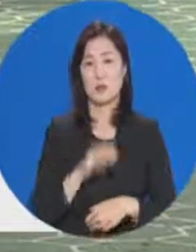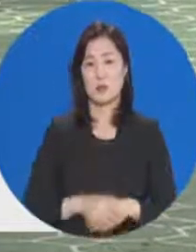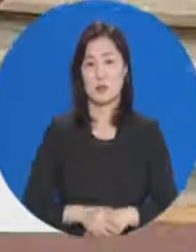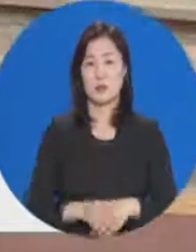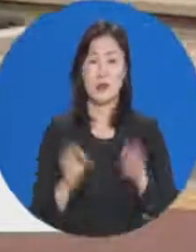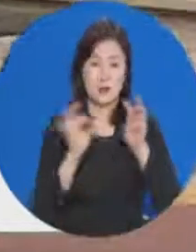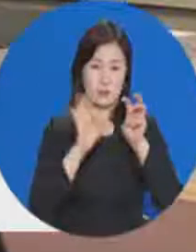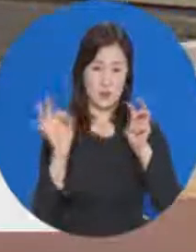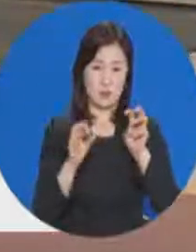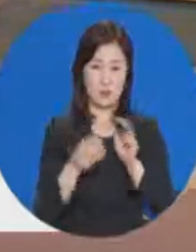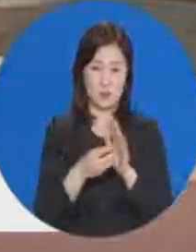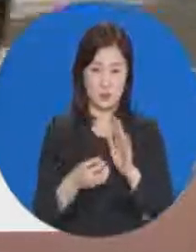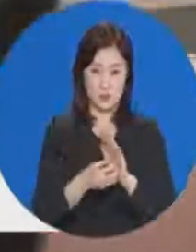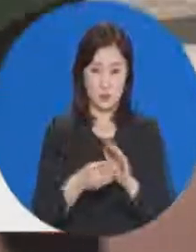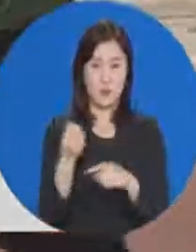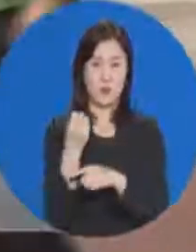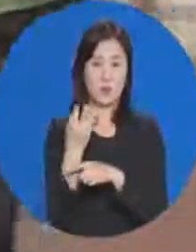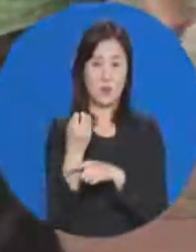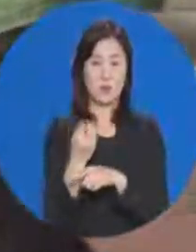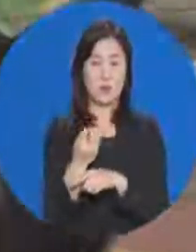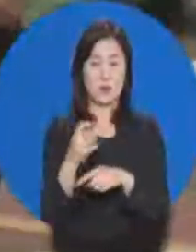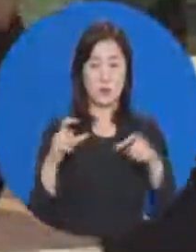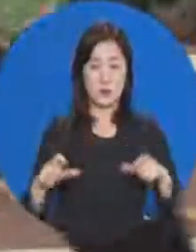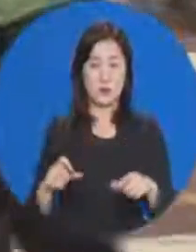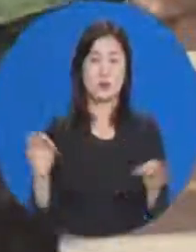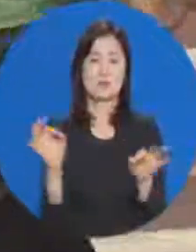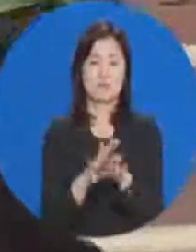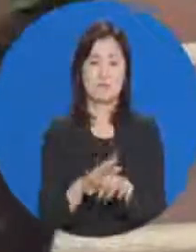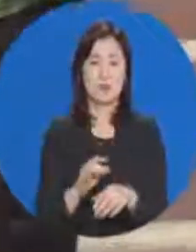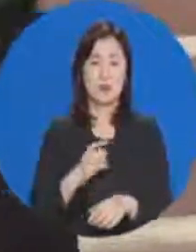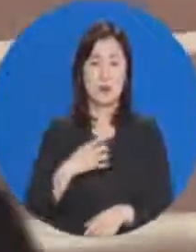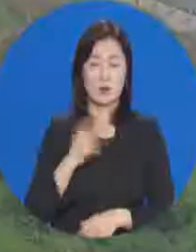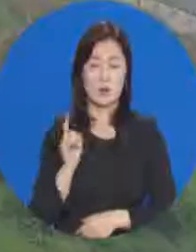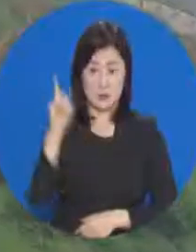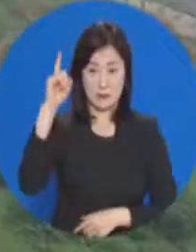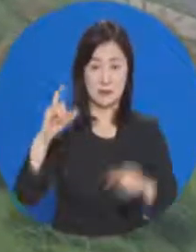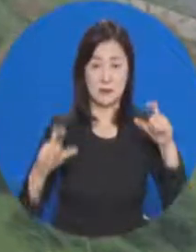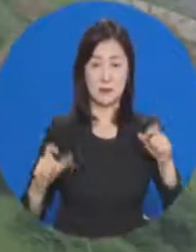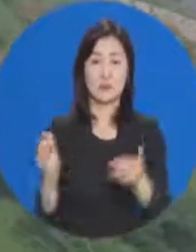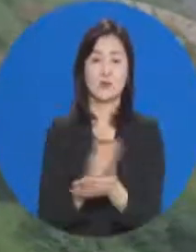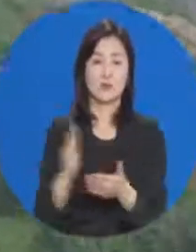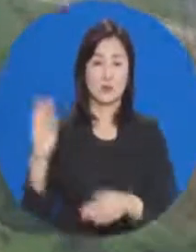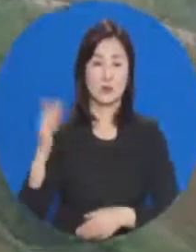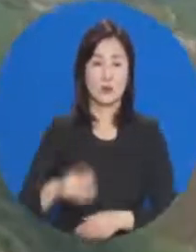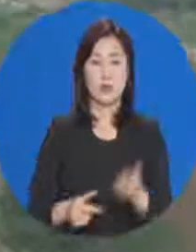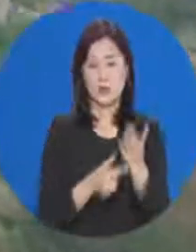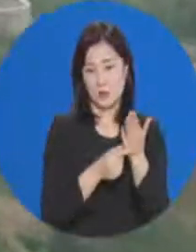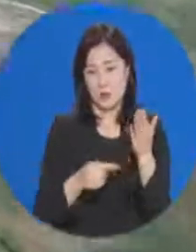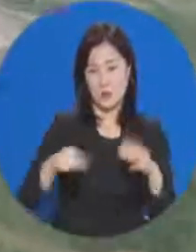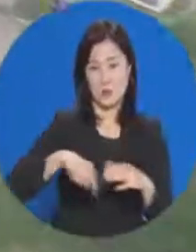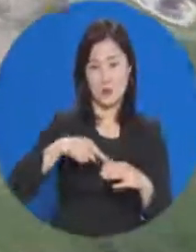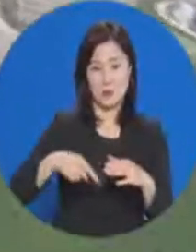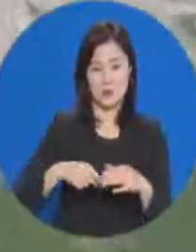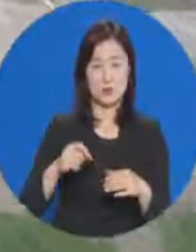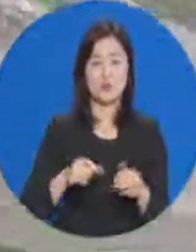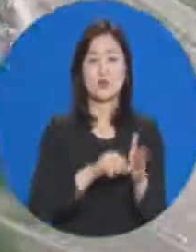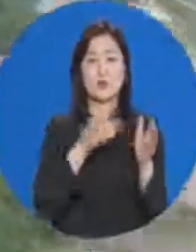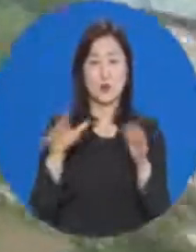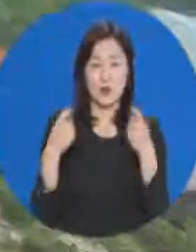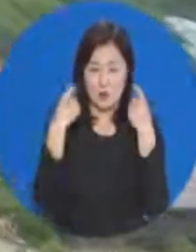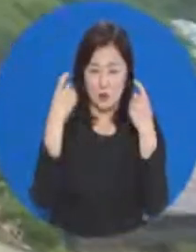이상을 차지해 보성군은 소멸 고위험 지역으로 분류되고 있습니다. 녹차 수도를 내세우며 관광산업과